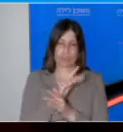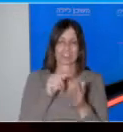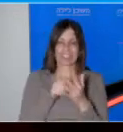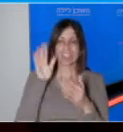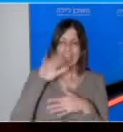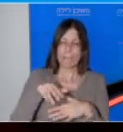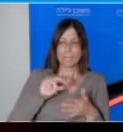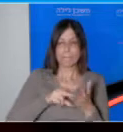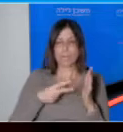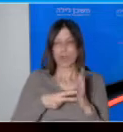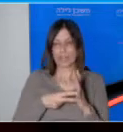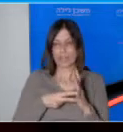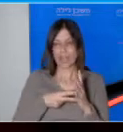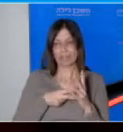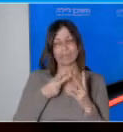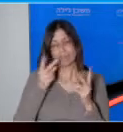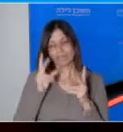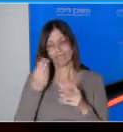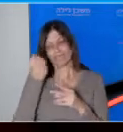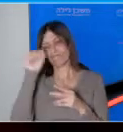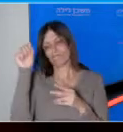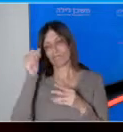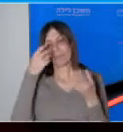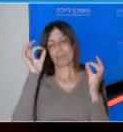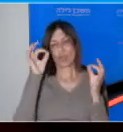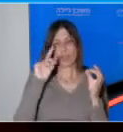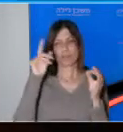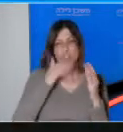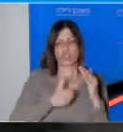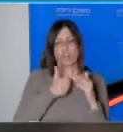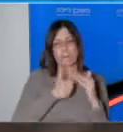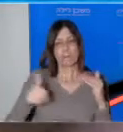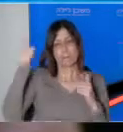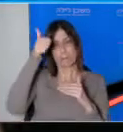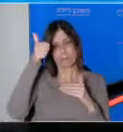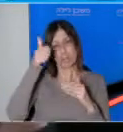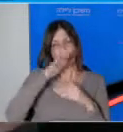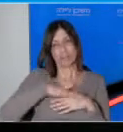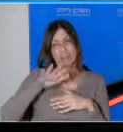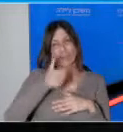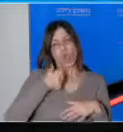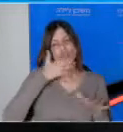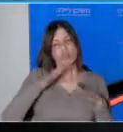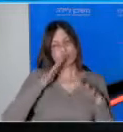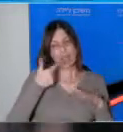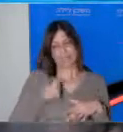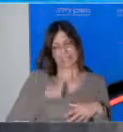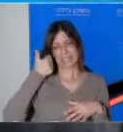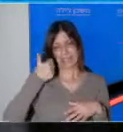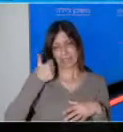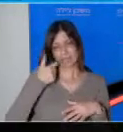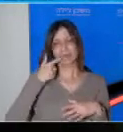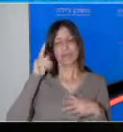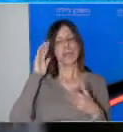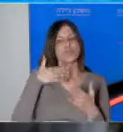שגם פוליטיקאים כפופים לחוק. בטח ובטח אלה שעומדים בראש המערכת, ראש הממשלה והשרים. אז במובן הזה, אני חושבת